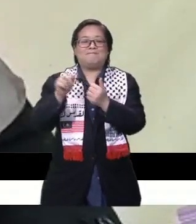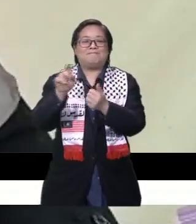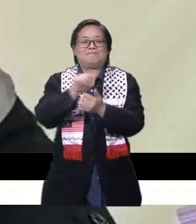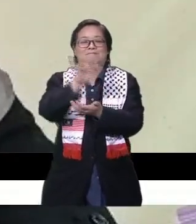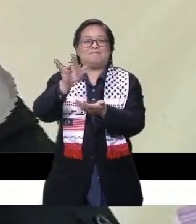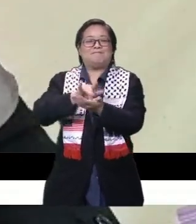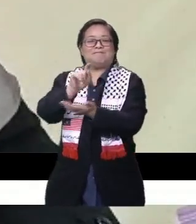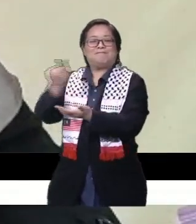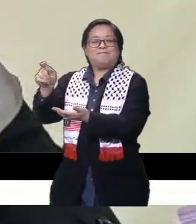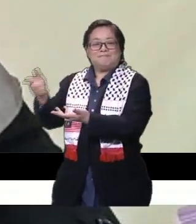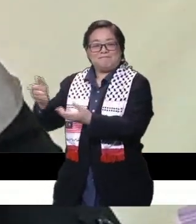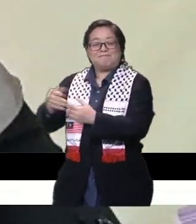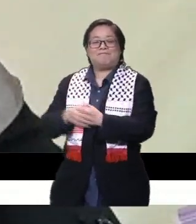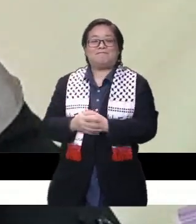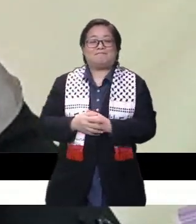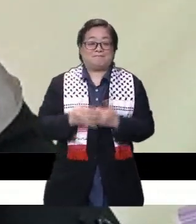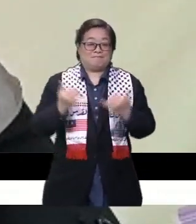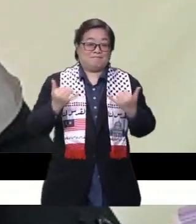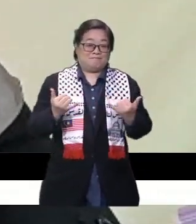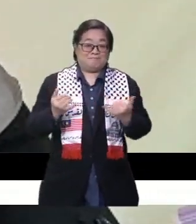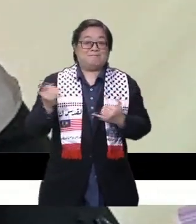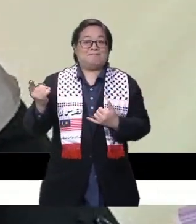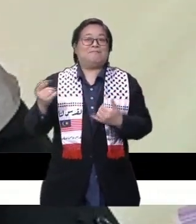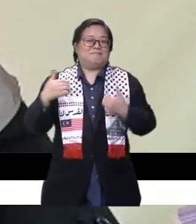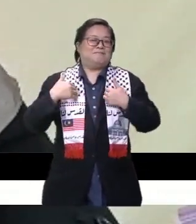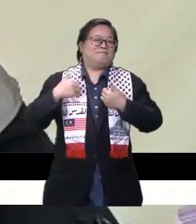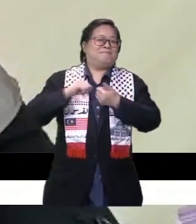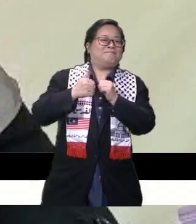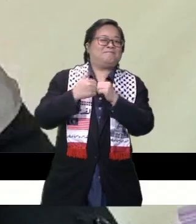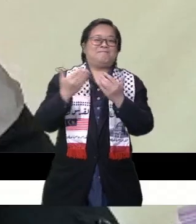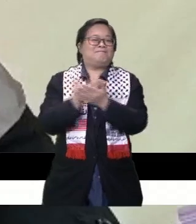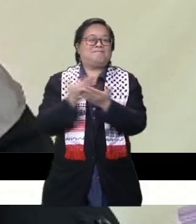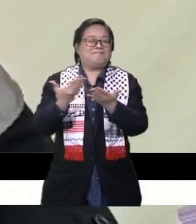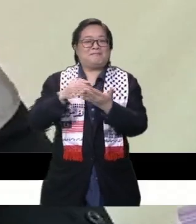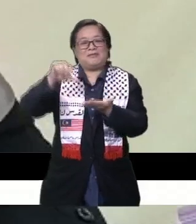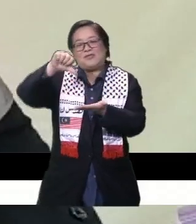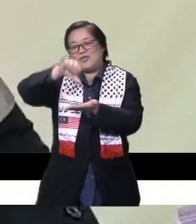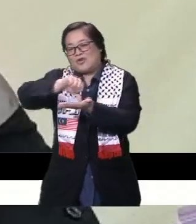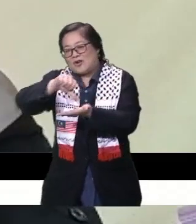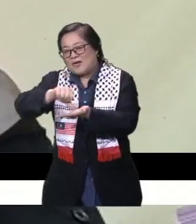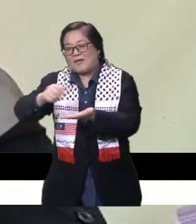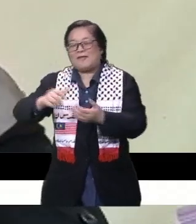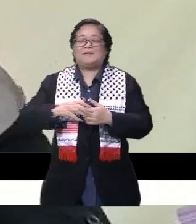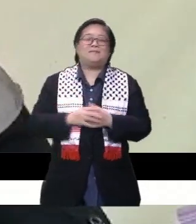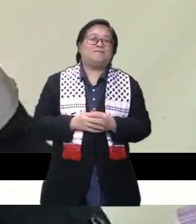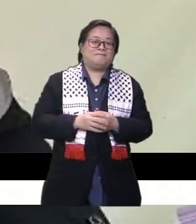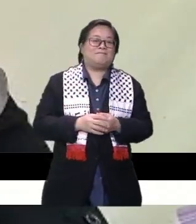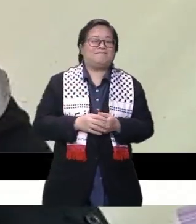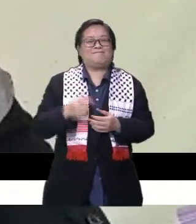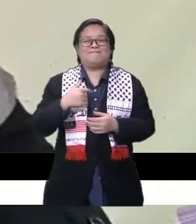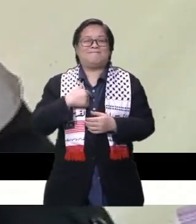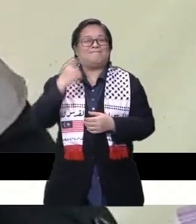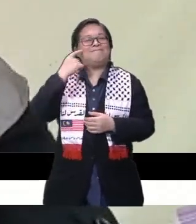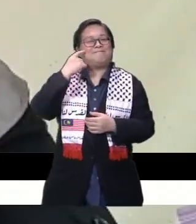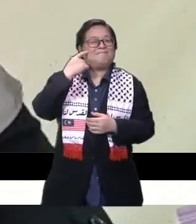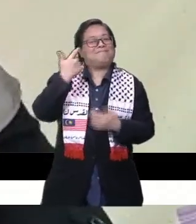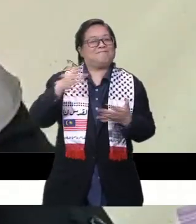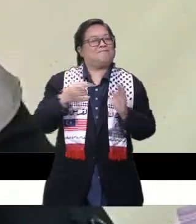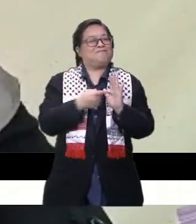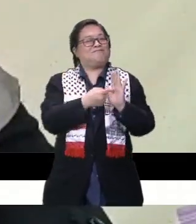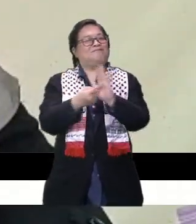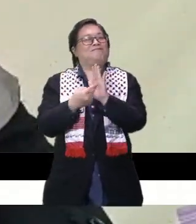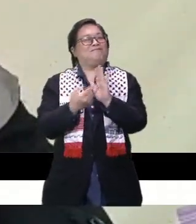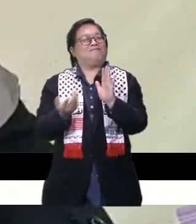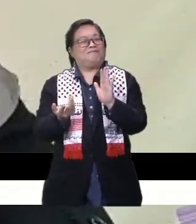Tengah ya dan kini dia ada ancaman baru iaitu Iran yang saya kira telah